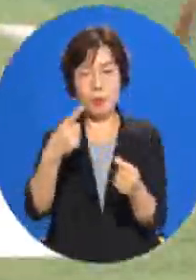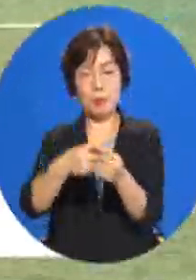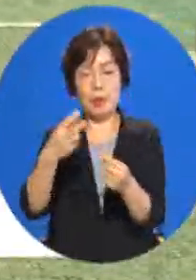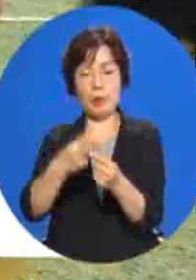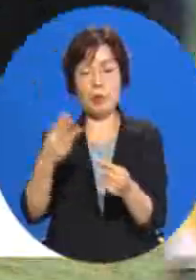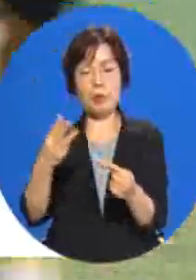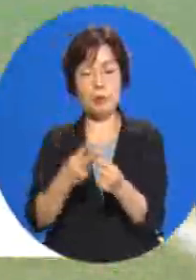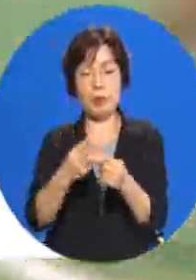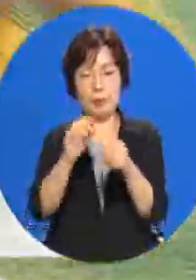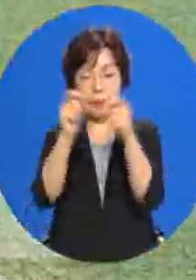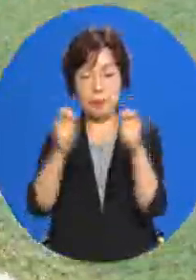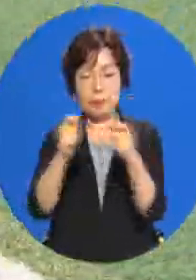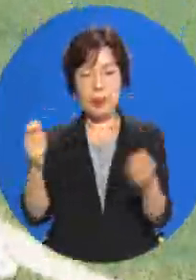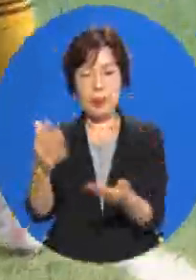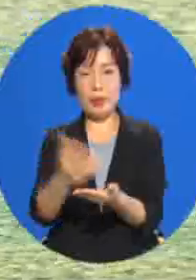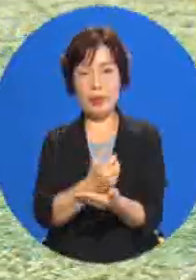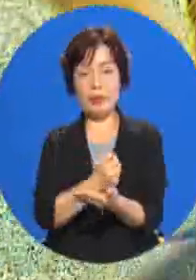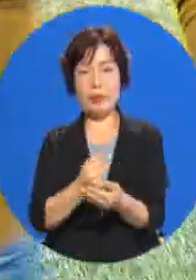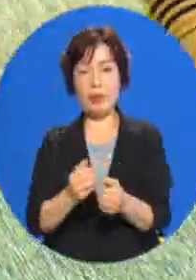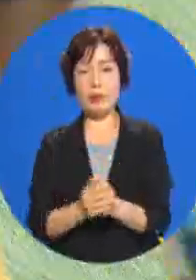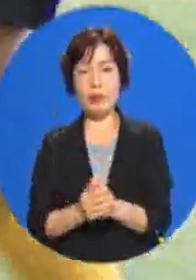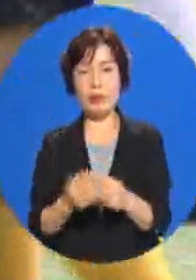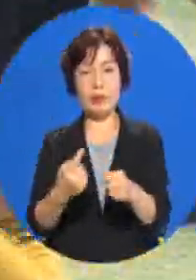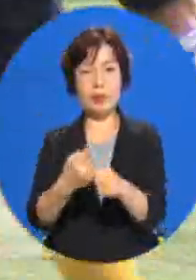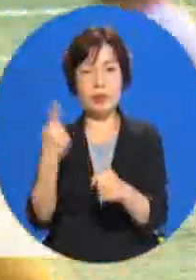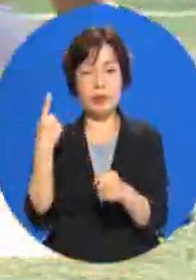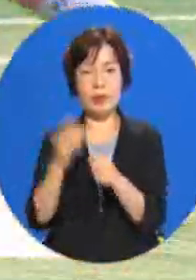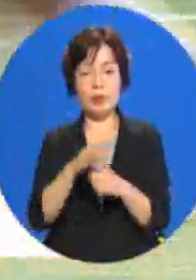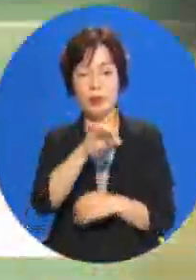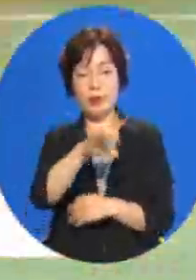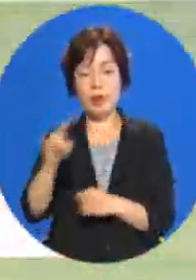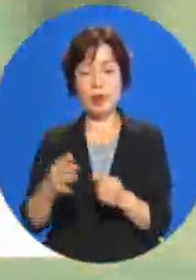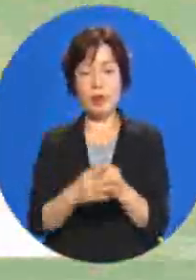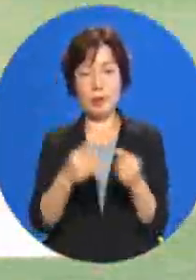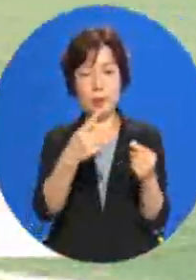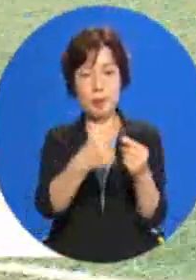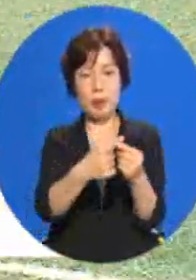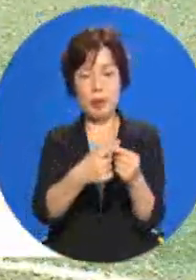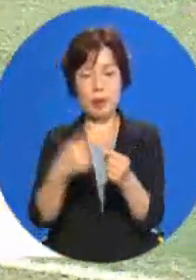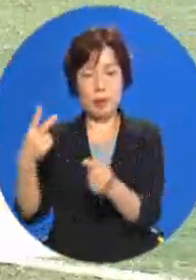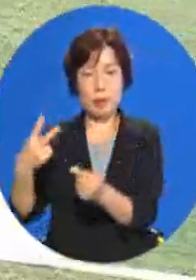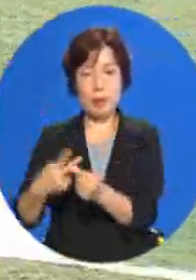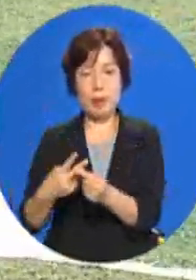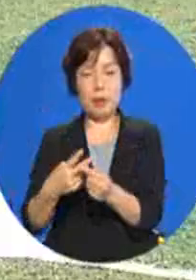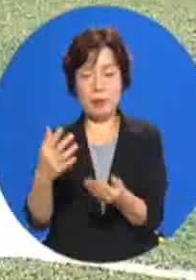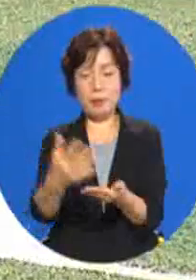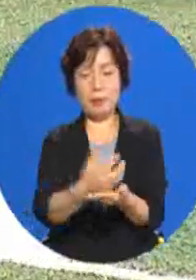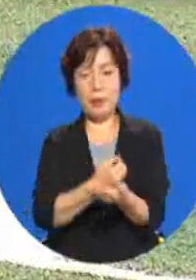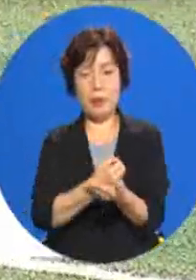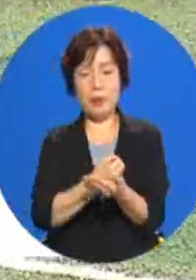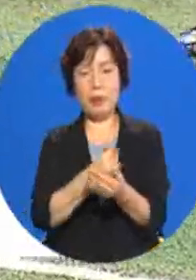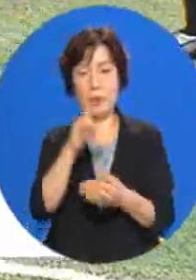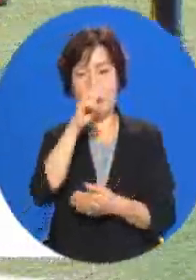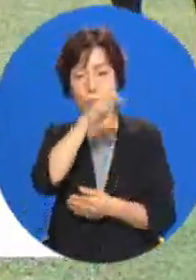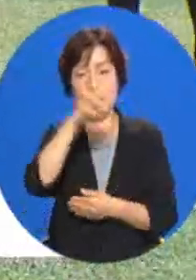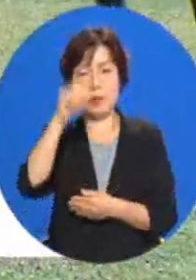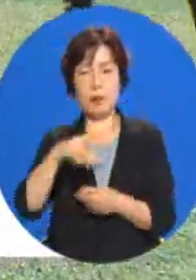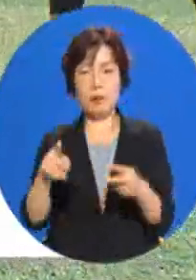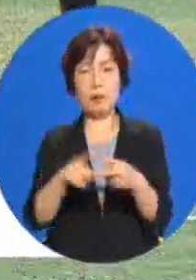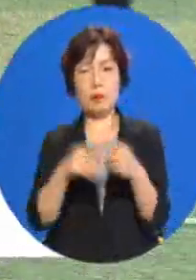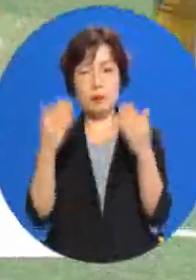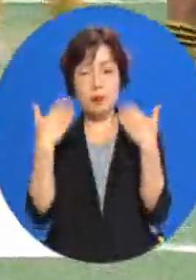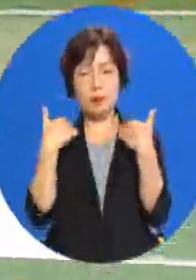트로피를 거머쥐었습니다. 지난해에도 각각 두 차례의 우승과 준우승을 휩쓴 광양중앙초